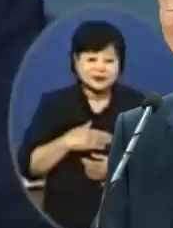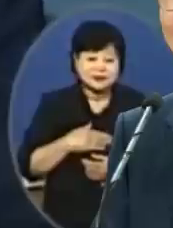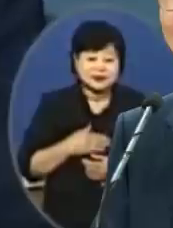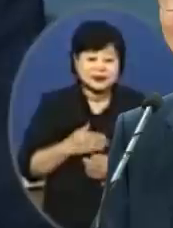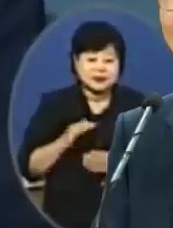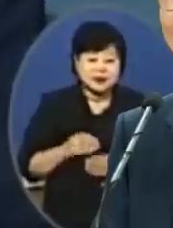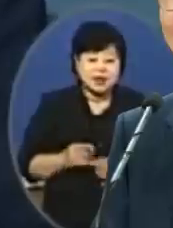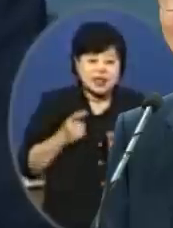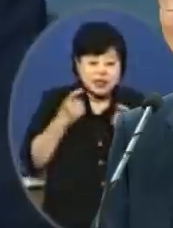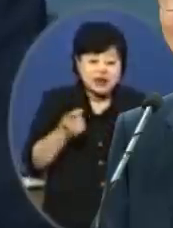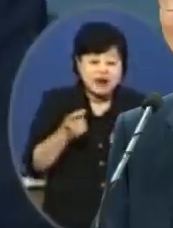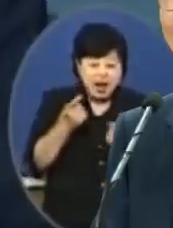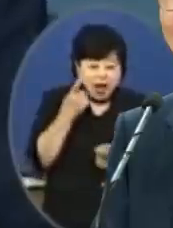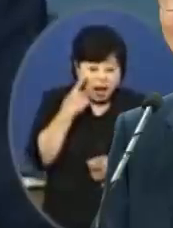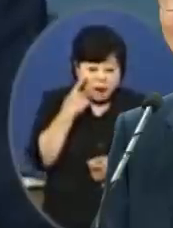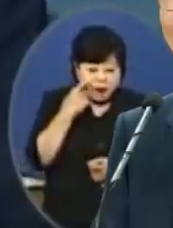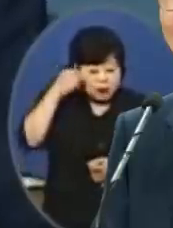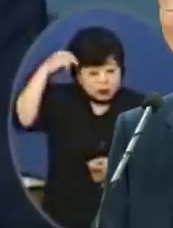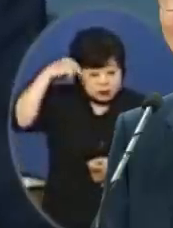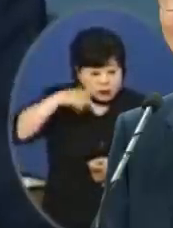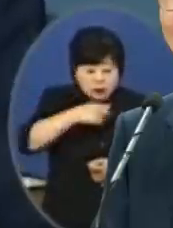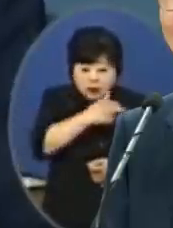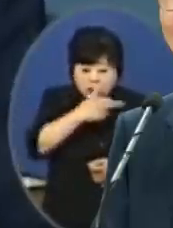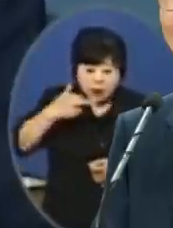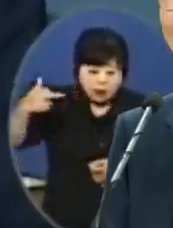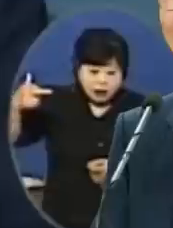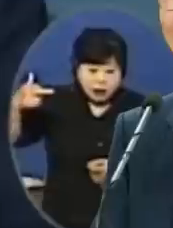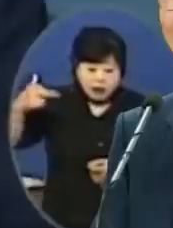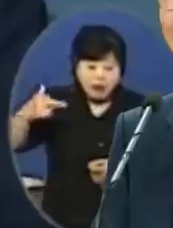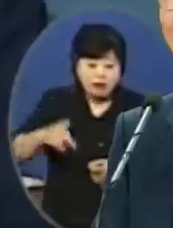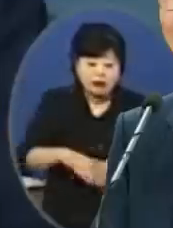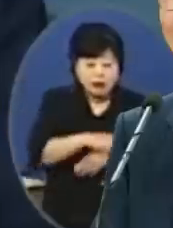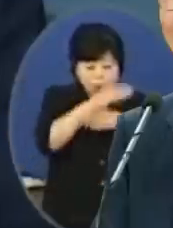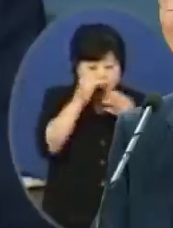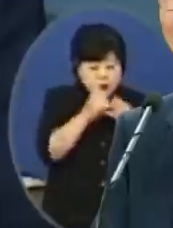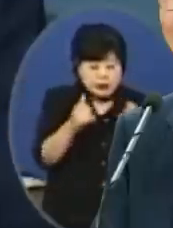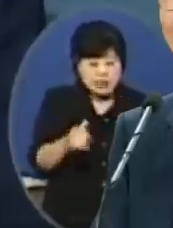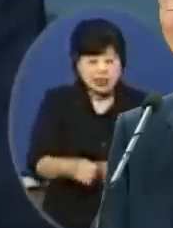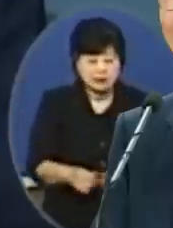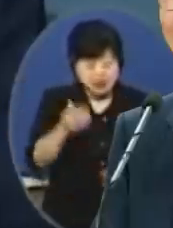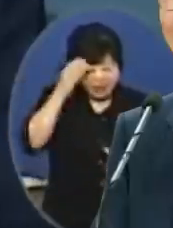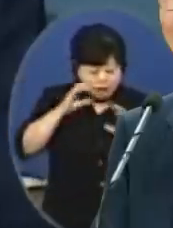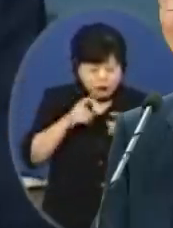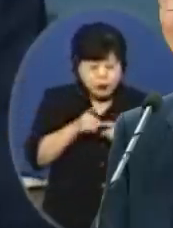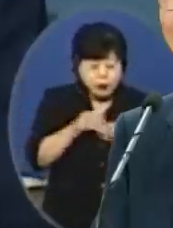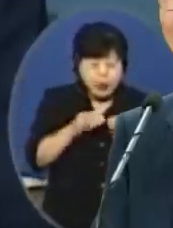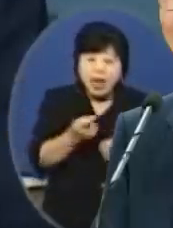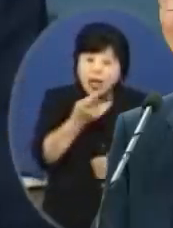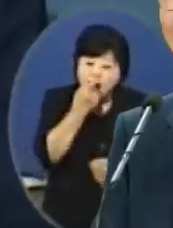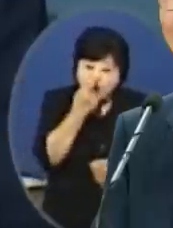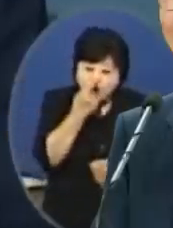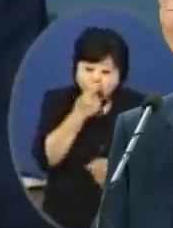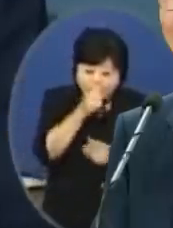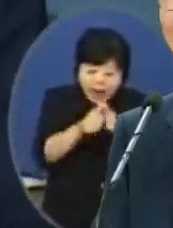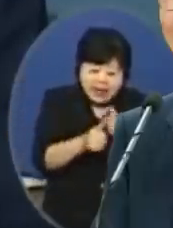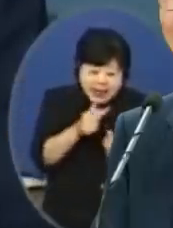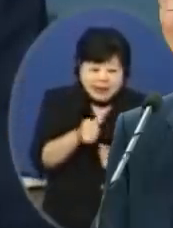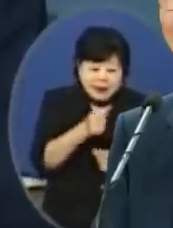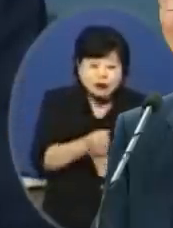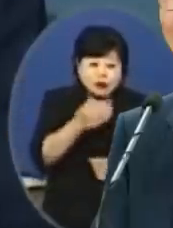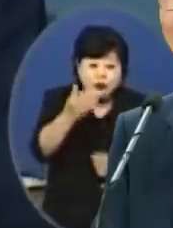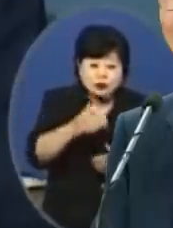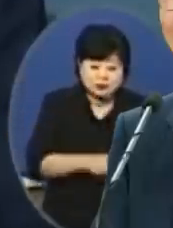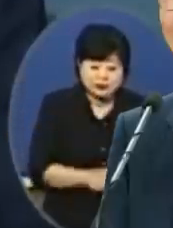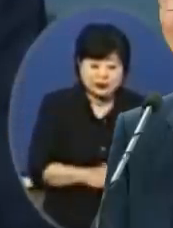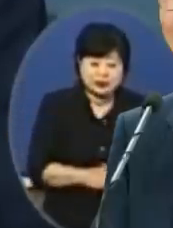나가보고 느낀 것이 큽니다. 그분들이 다 한국교회를 배우자. 하나님이 그렇게